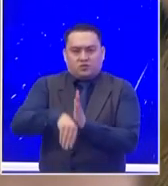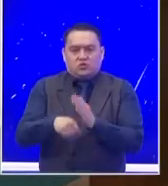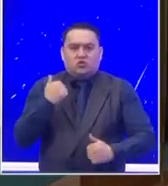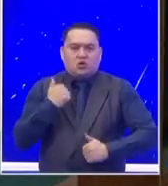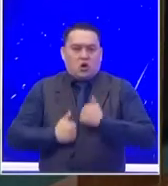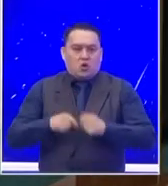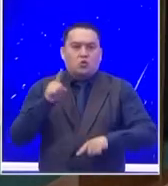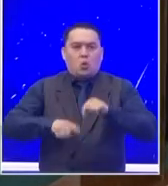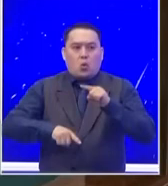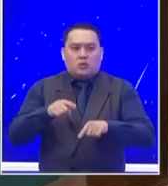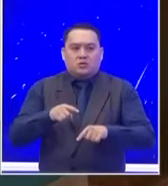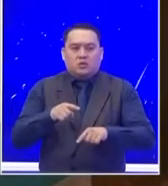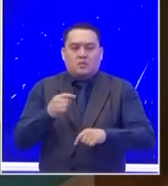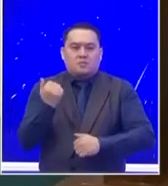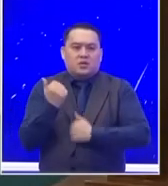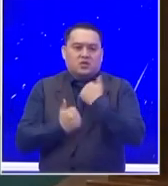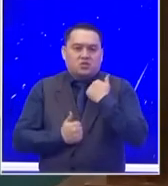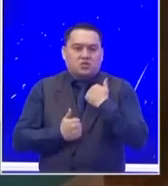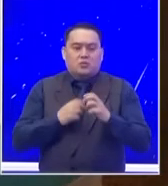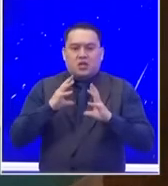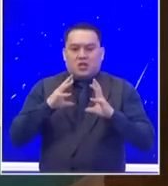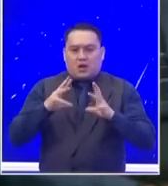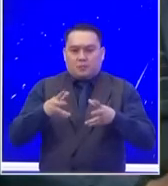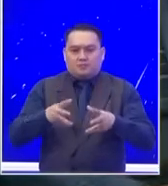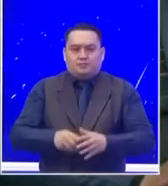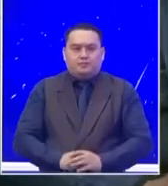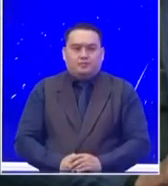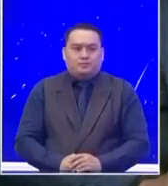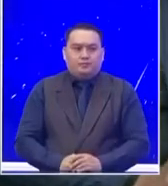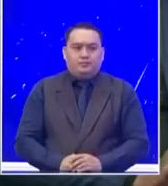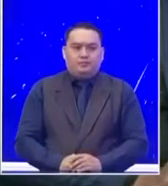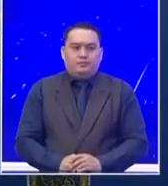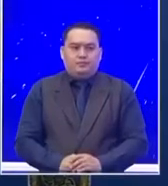честь своей родины на самом престижном первенстве мира.